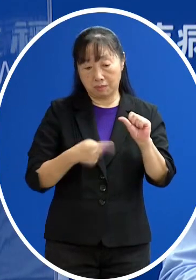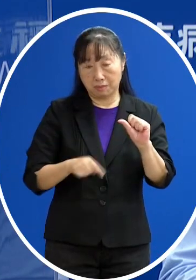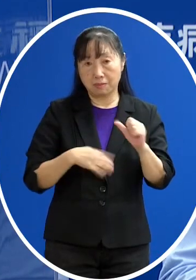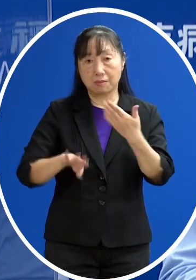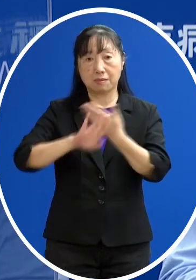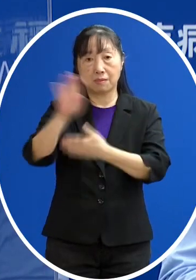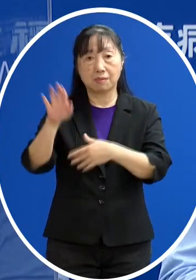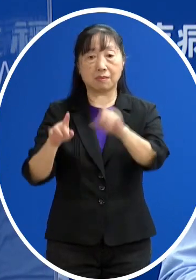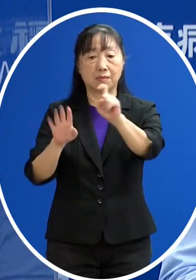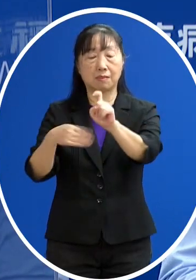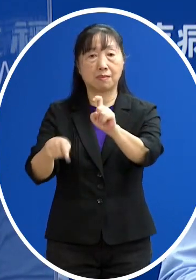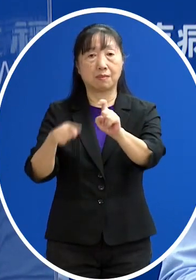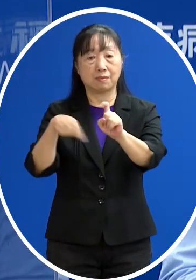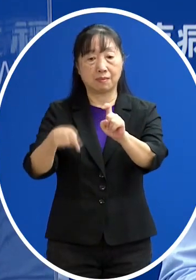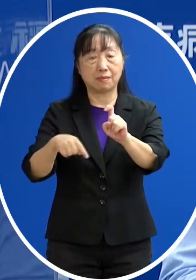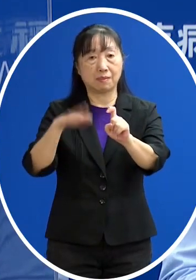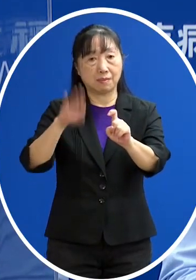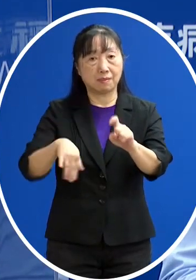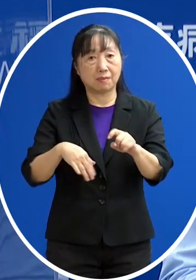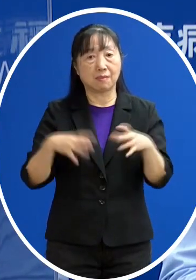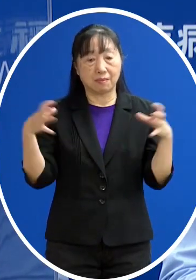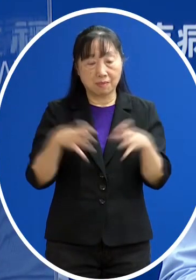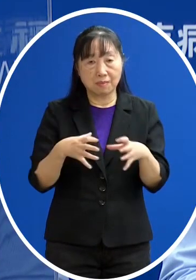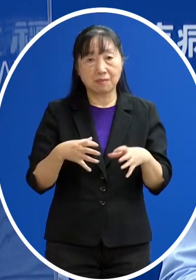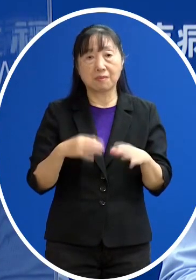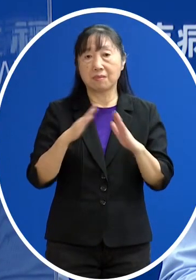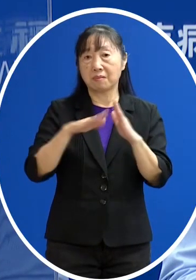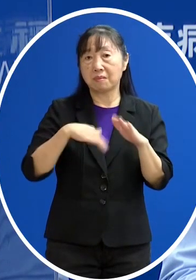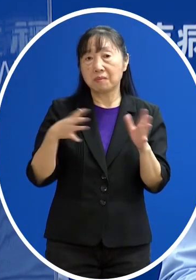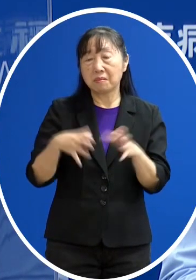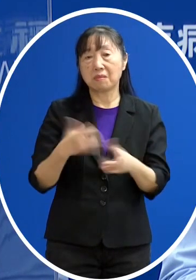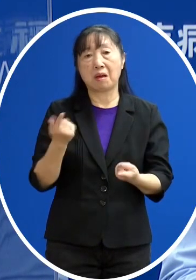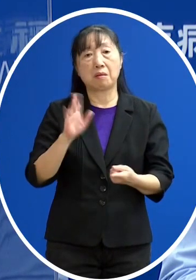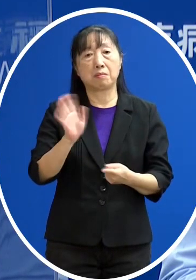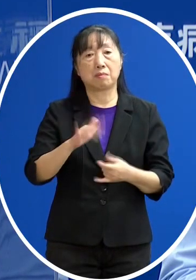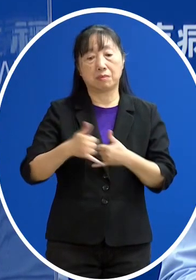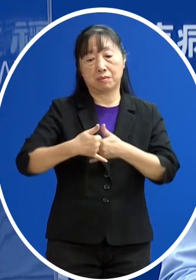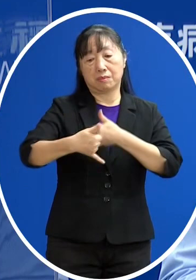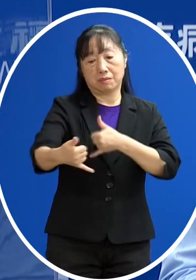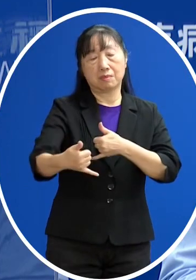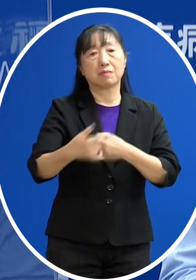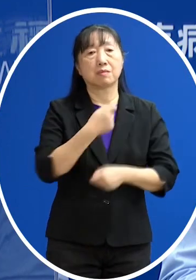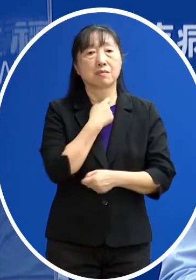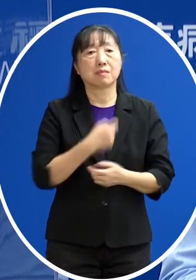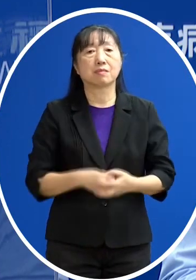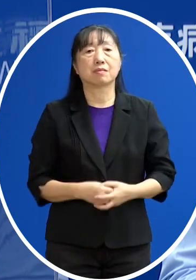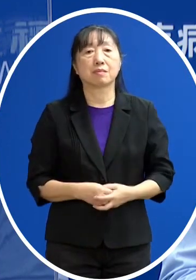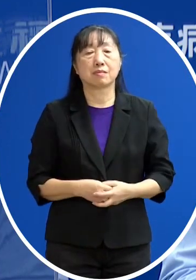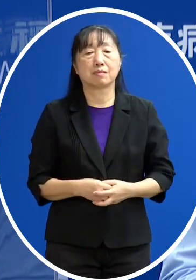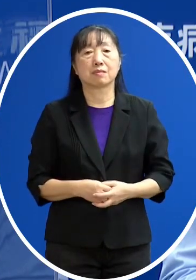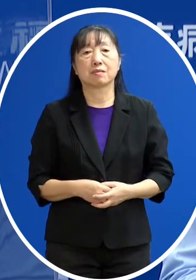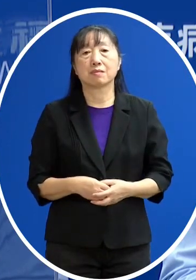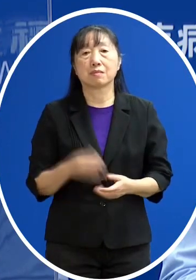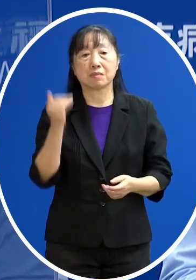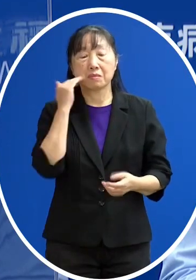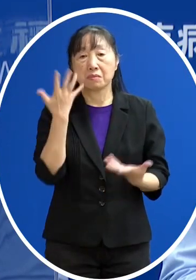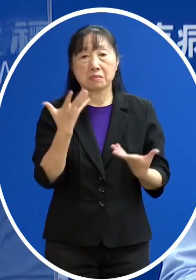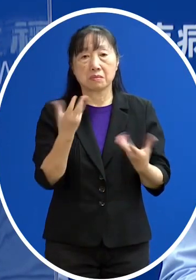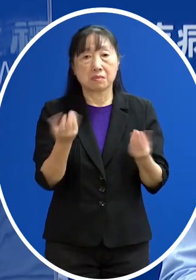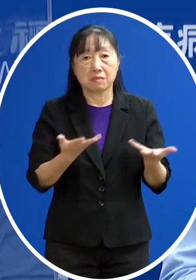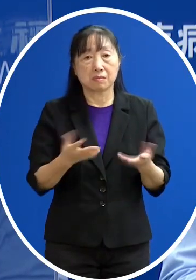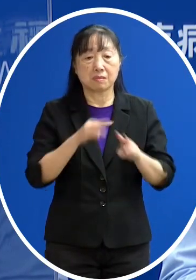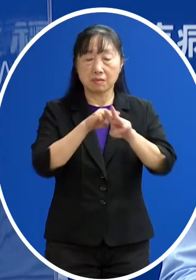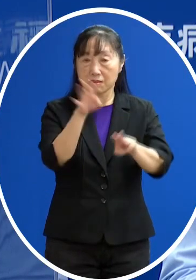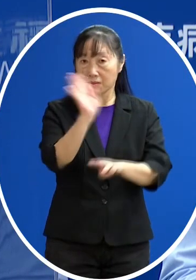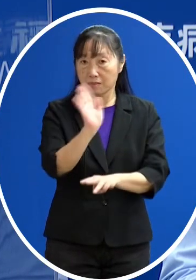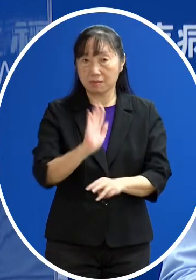外4人以上之家庭聚会哈。那社交聚会，那尽量避免哈不必要的移动活动